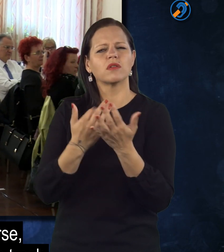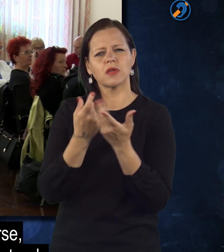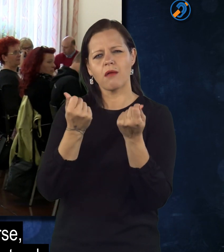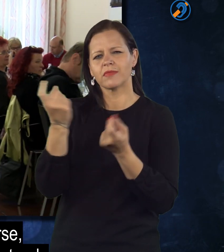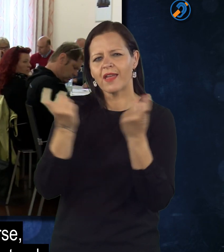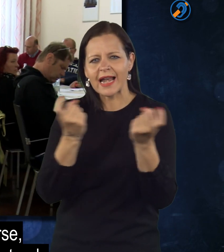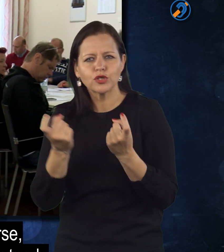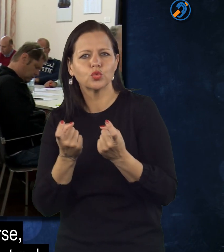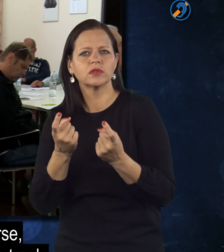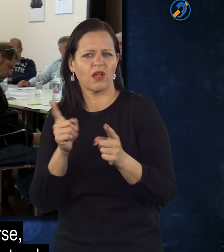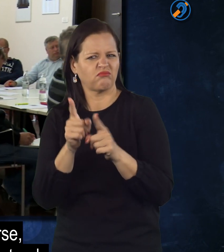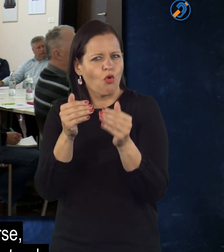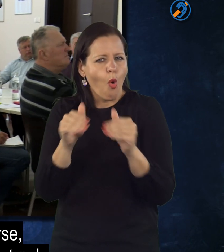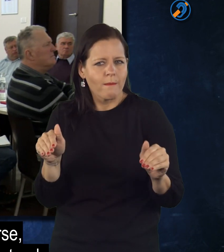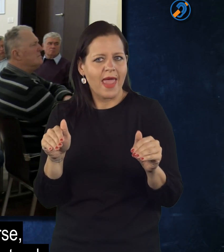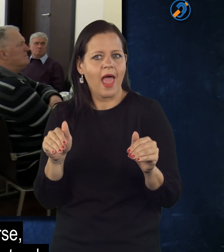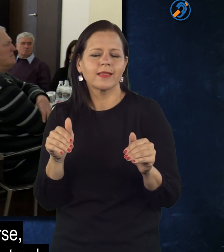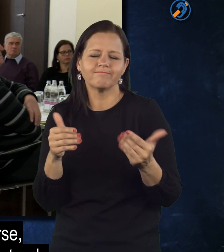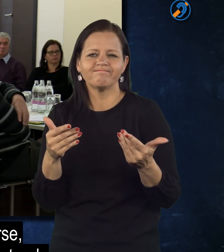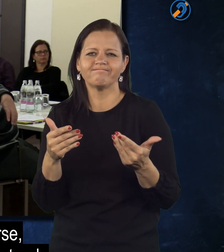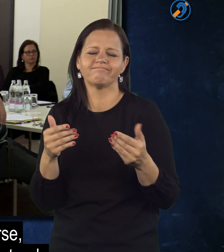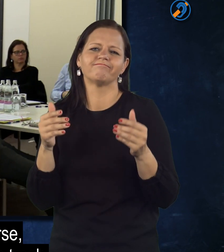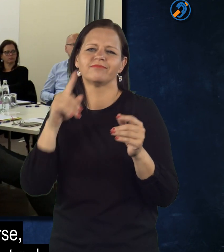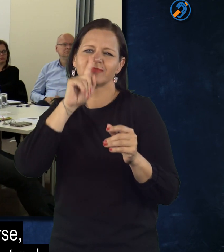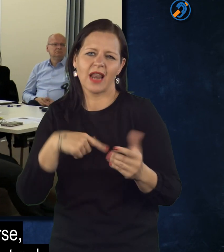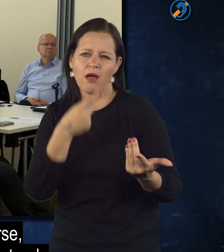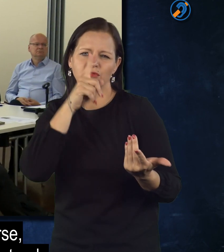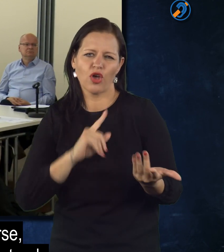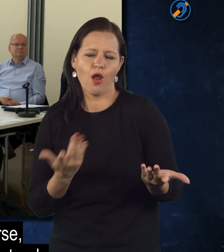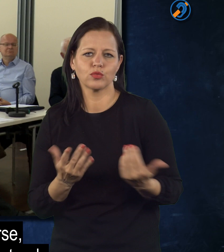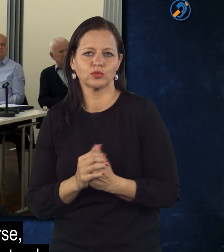Boj za resurse, ki so omejeni, je trpek.